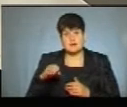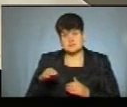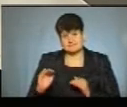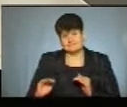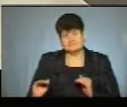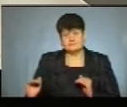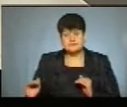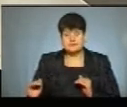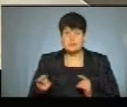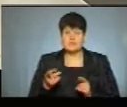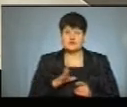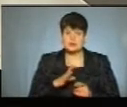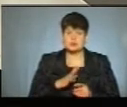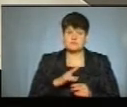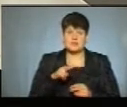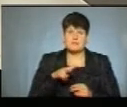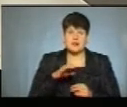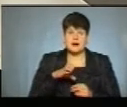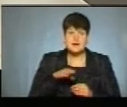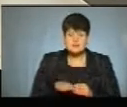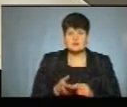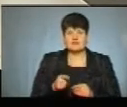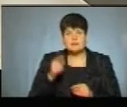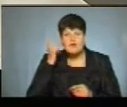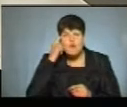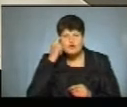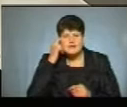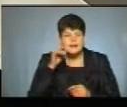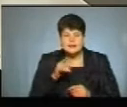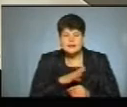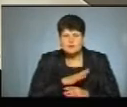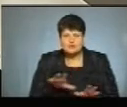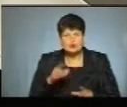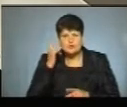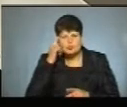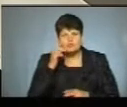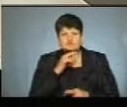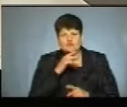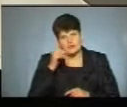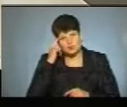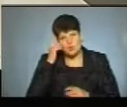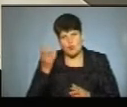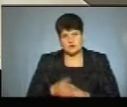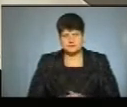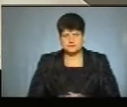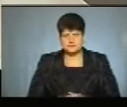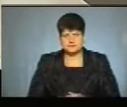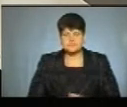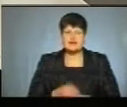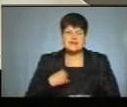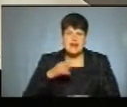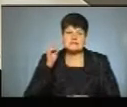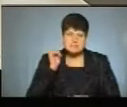вони прийшли пластовий вишкіл, то в них би і в голові не закрадалося якихось таких дурних думок. Я знаю, що є три